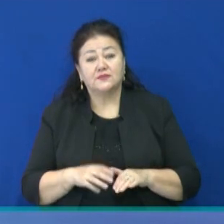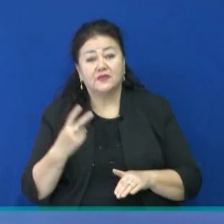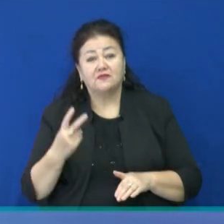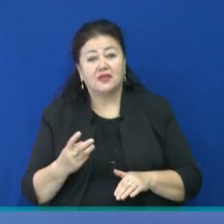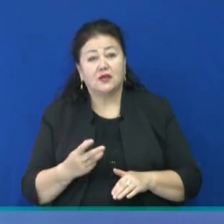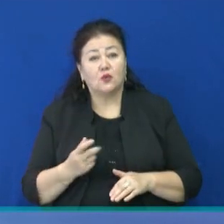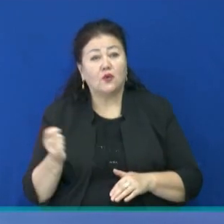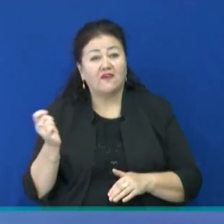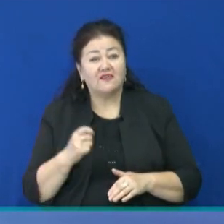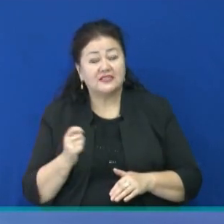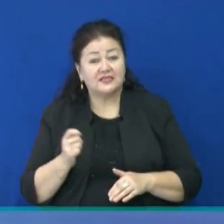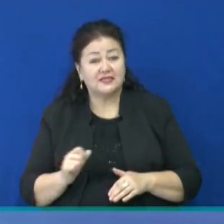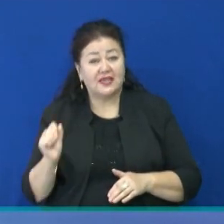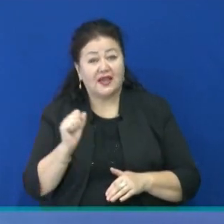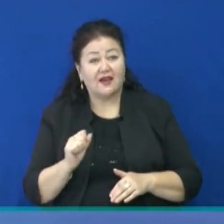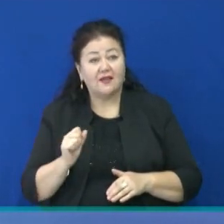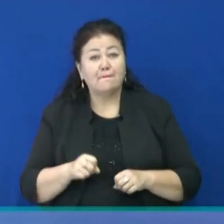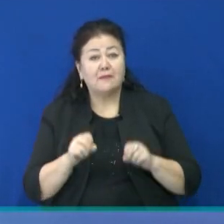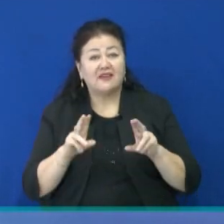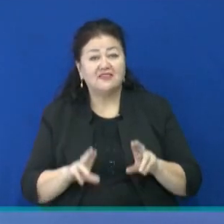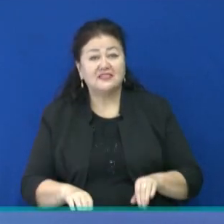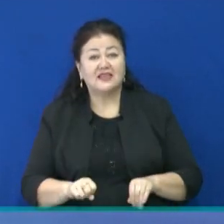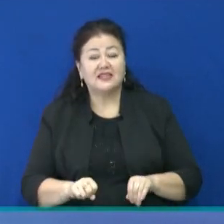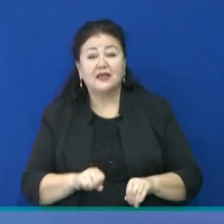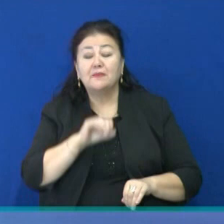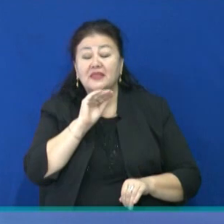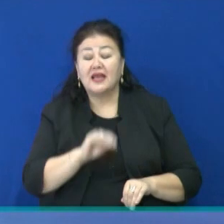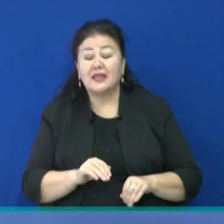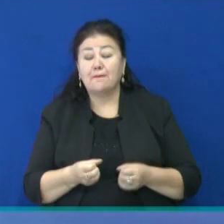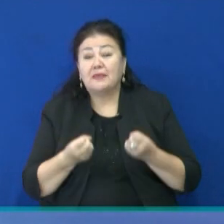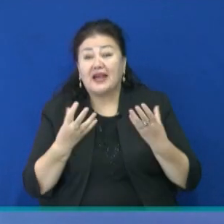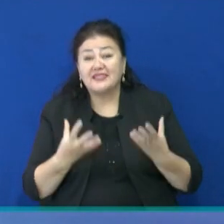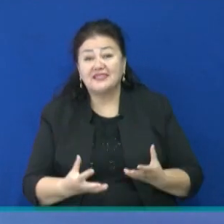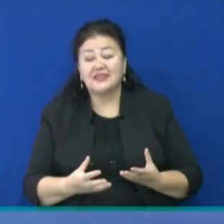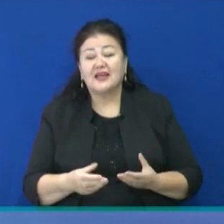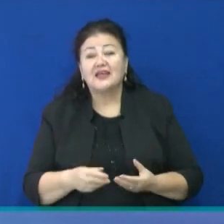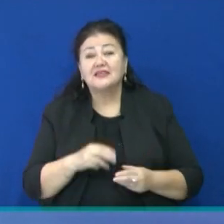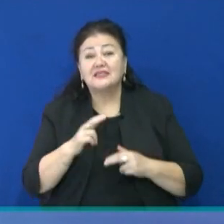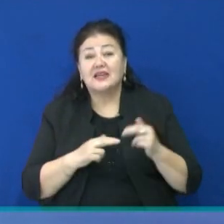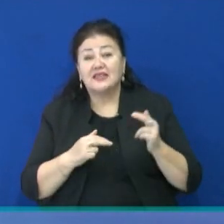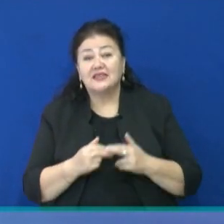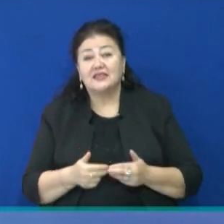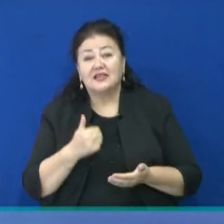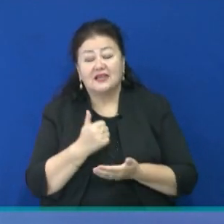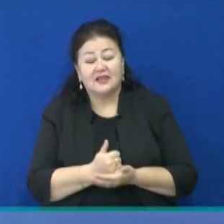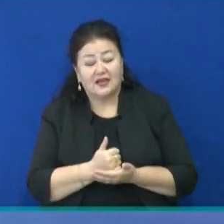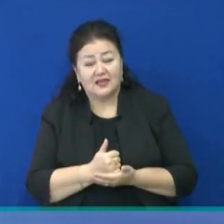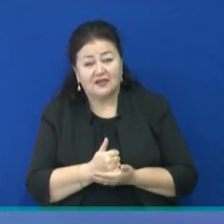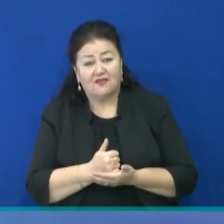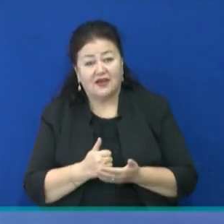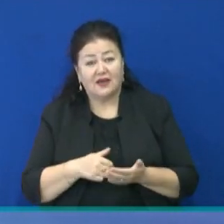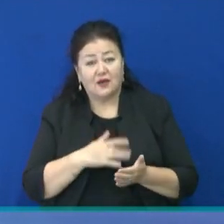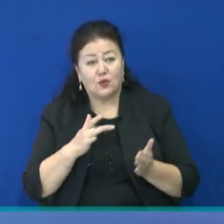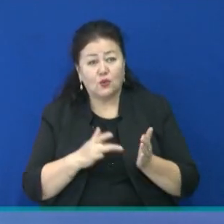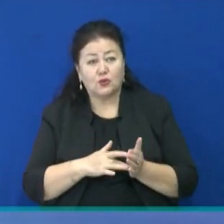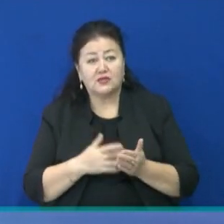Второе воскресенье августа отмечается профессиональный праздник строителей. Аким города Нурбол Нурсагатов, отметив труд строителей,